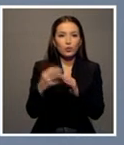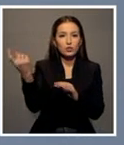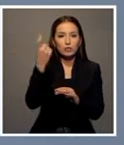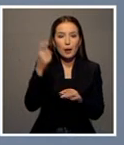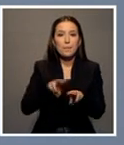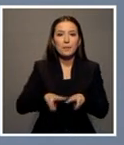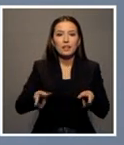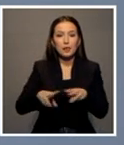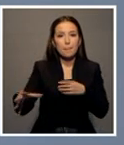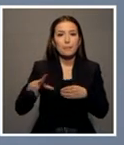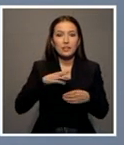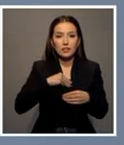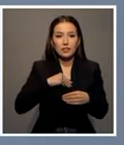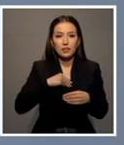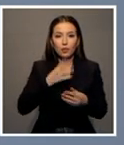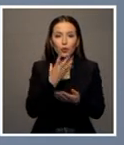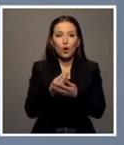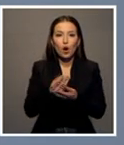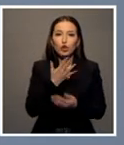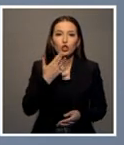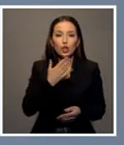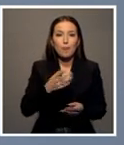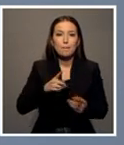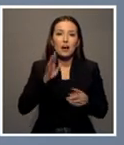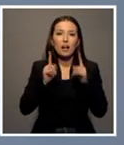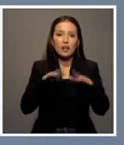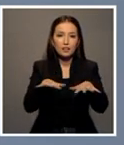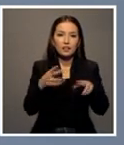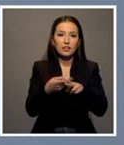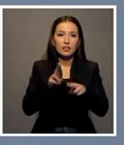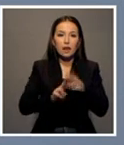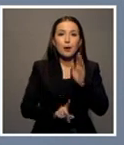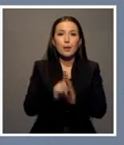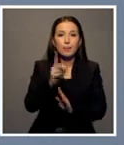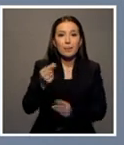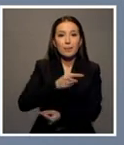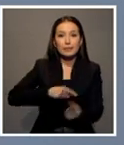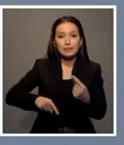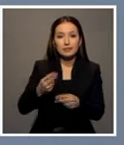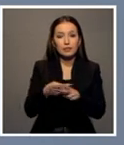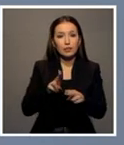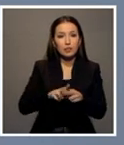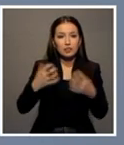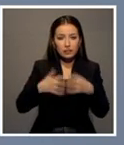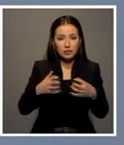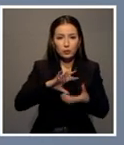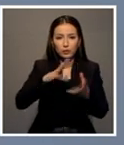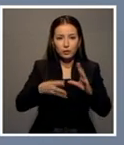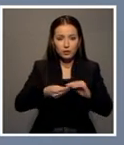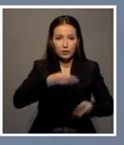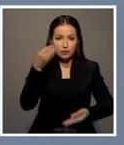бірге біздің мына ұлттық палаталар бастау бизнесті бірге алып бара жатқандығы есебінен осы мәселені